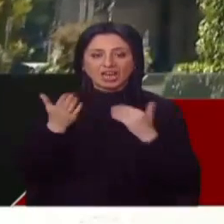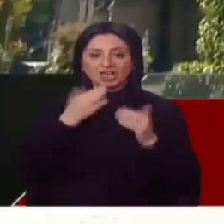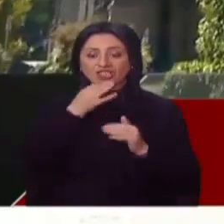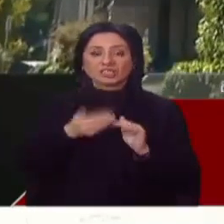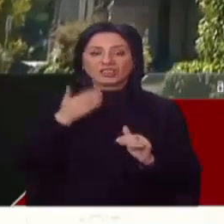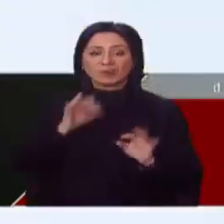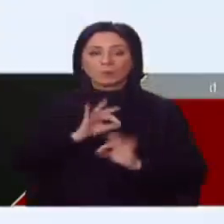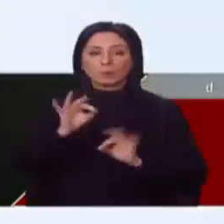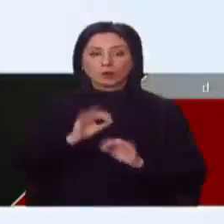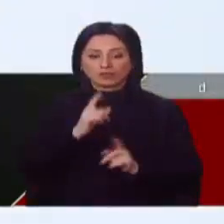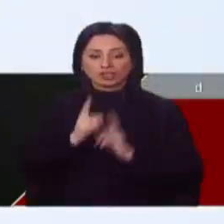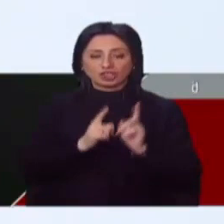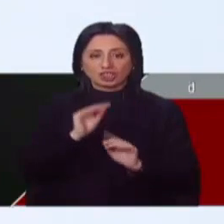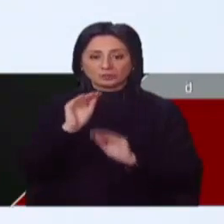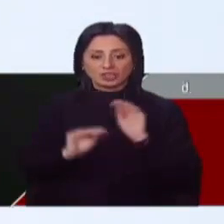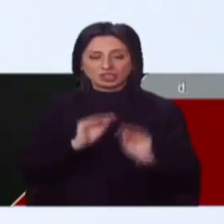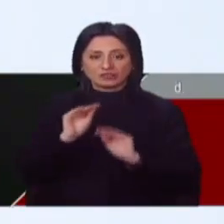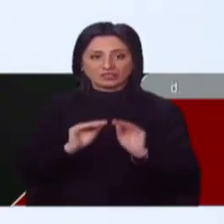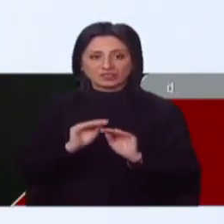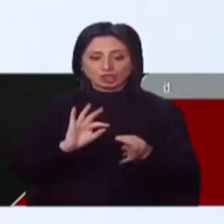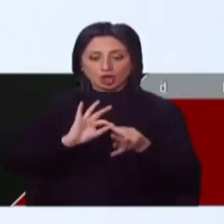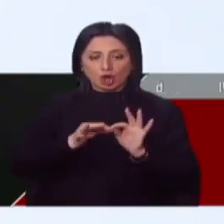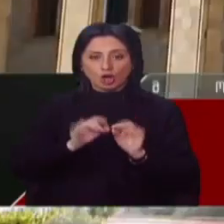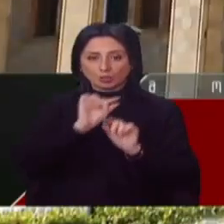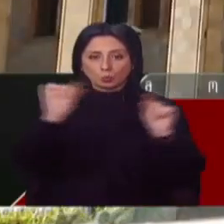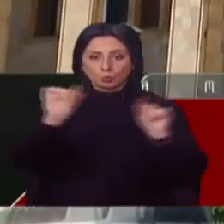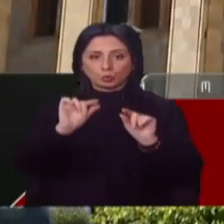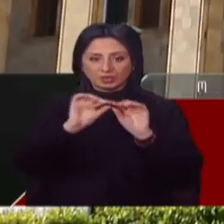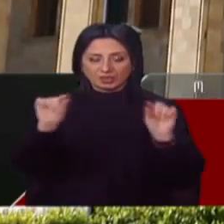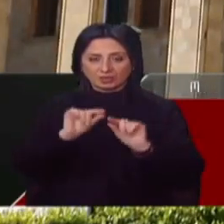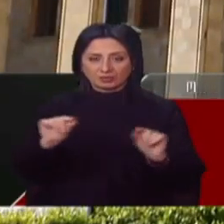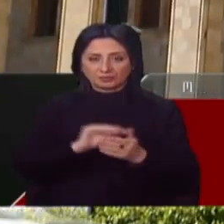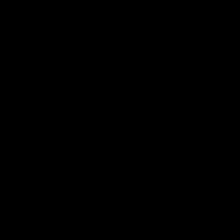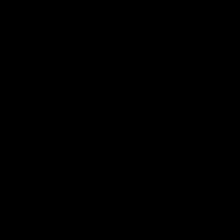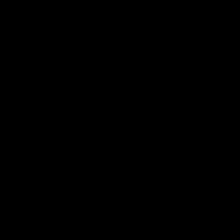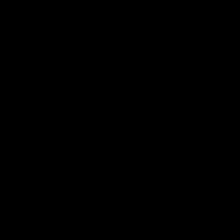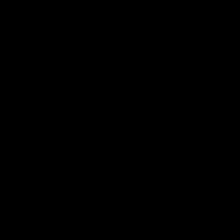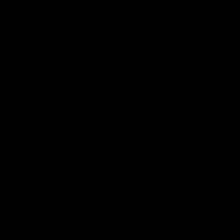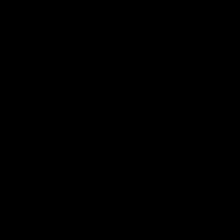ყრამდე პროექტში შესწორებები შევიდეს და კონკრეტული პუნქტები დაკორექტირდეს.